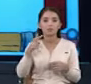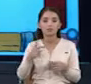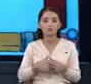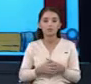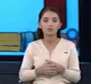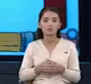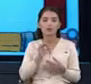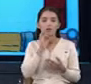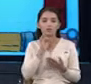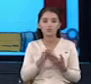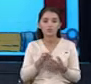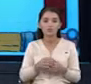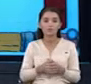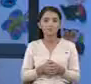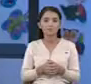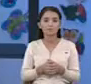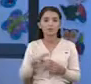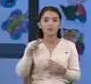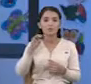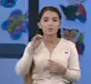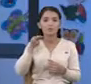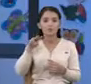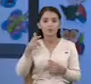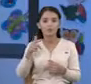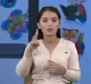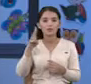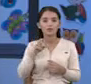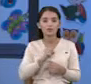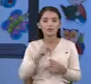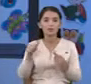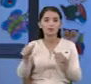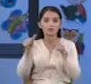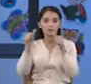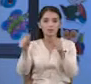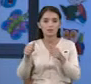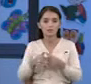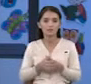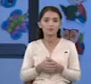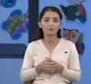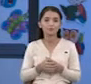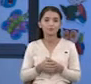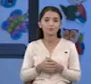мел? Отвечаем. Мел на доске.